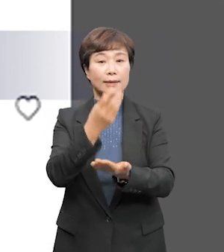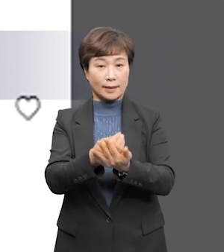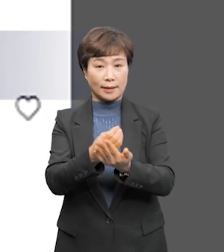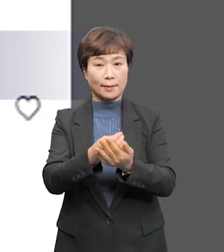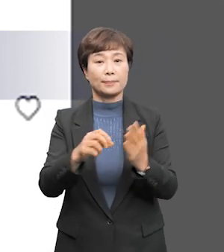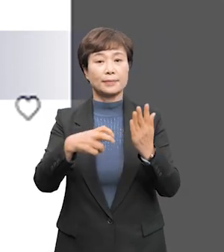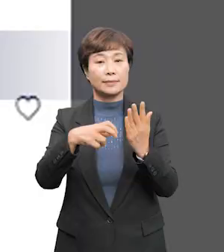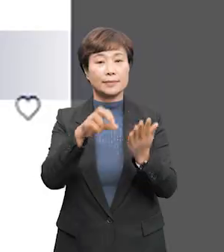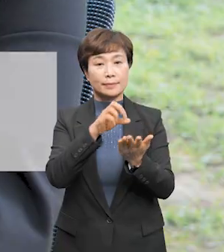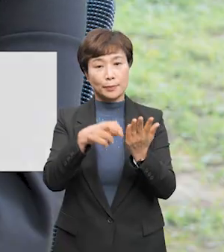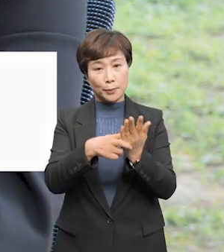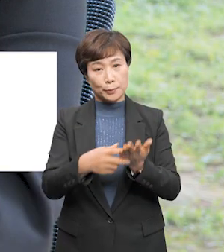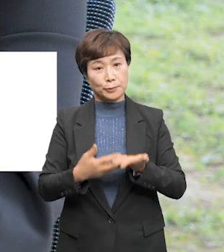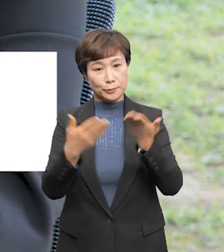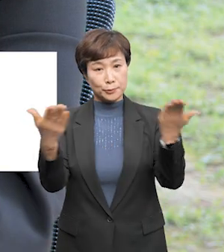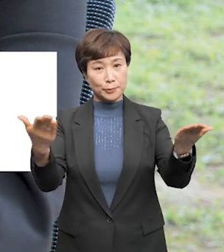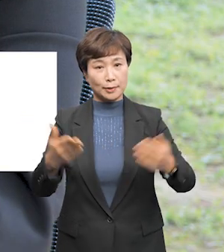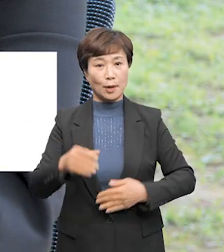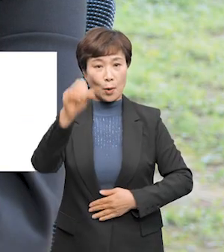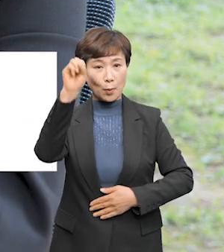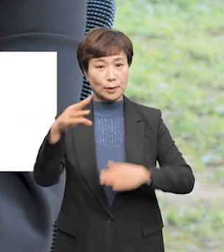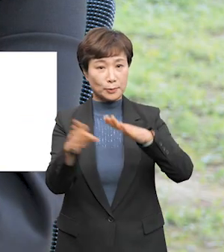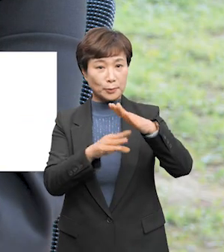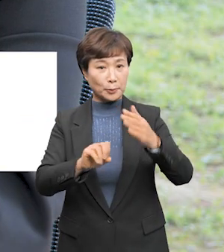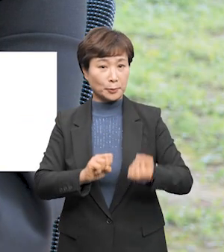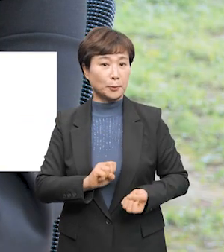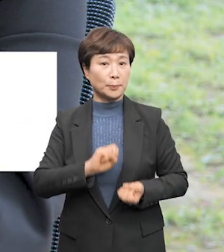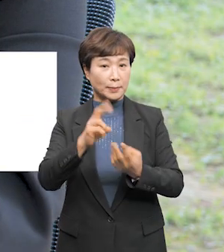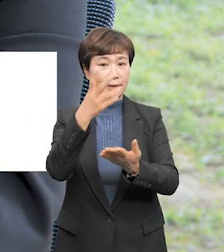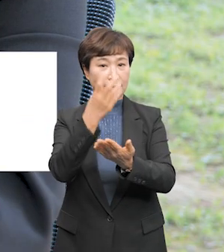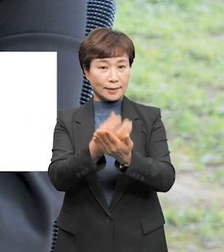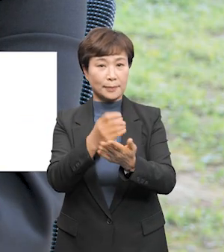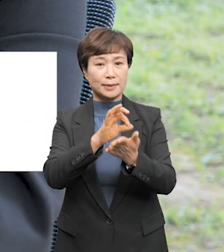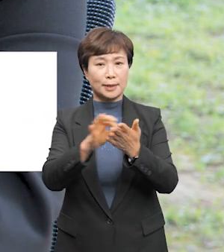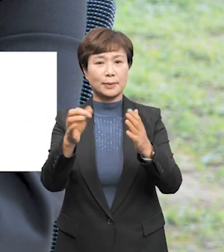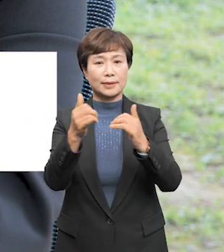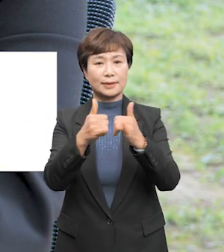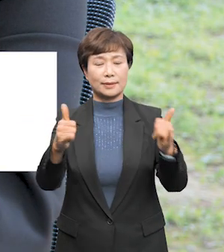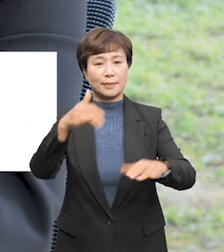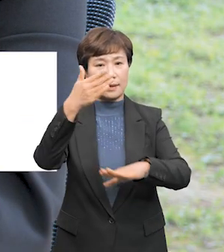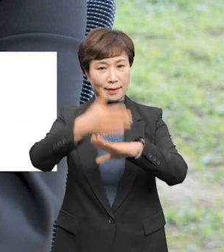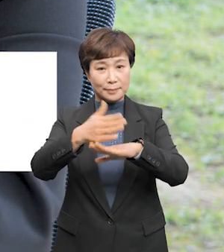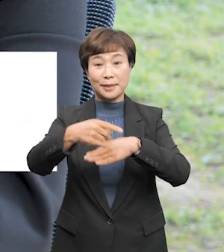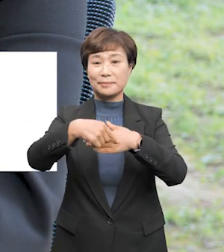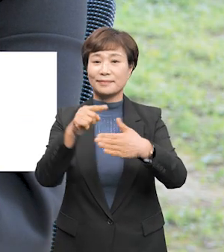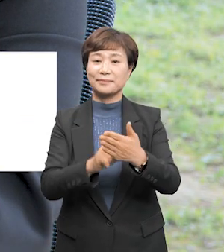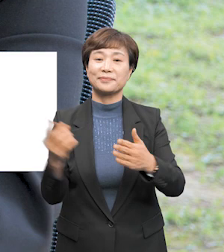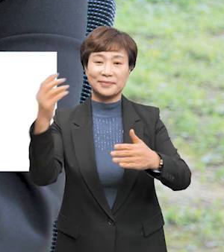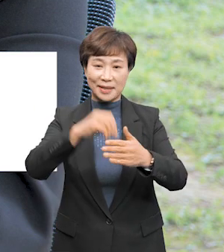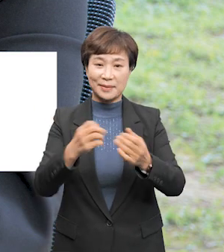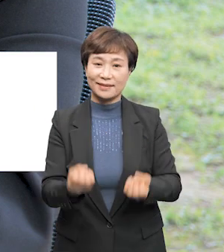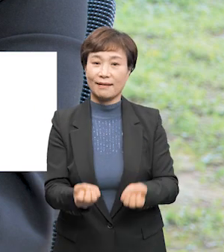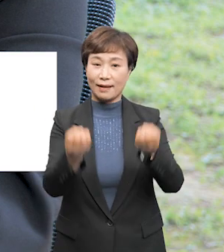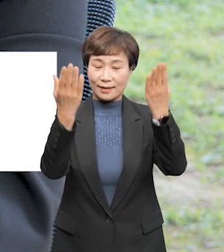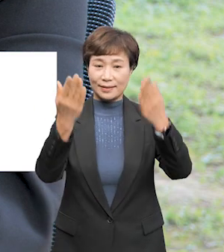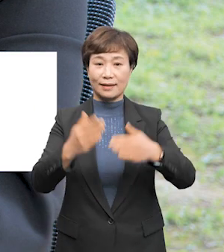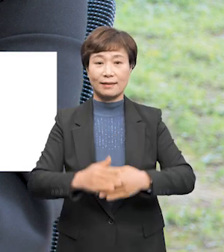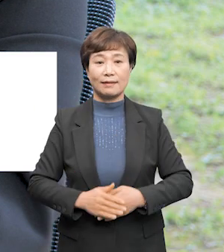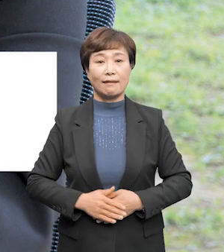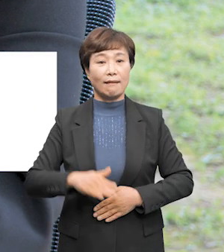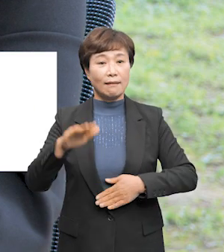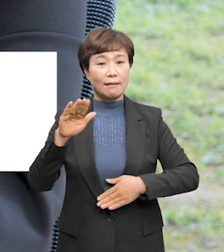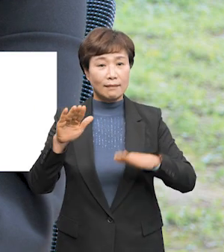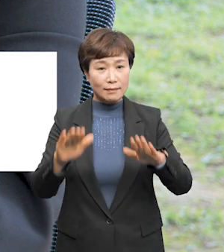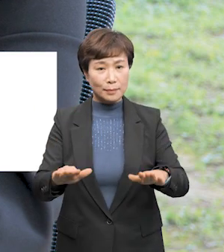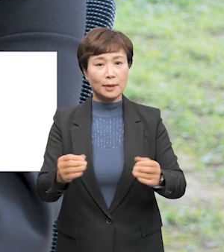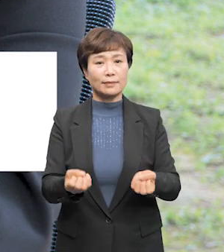비용권을 제공합니다 그동안 광주 공공배달앱을 이용해 주신 시민들께 감사의 마음을 담아 이벤트를 준비했는데요